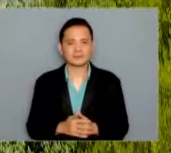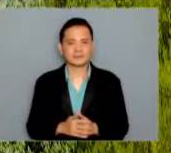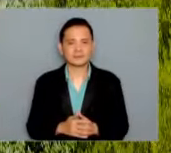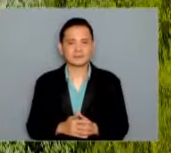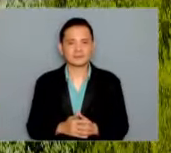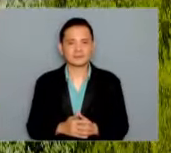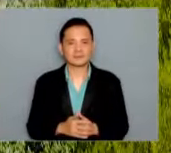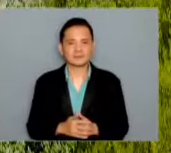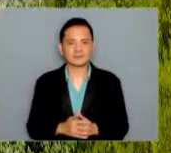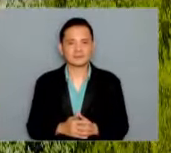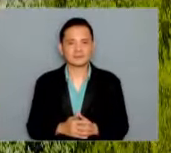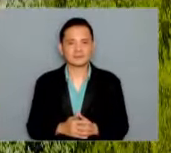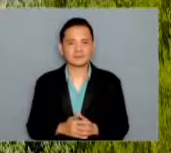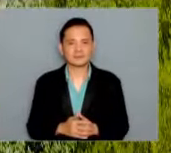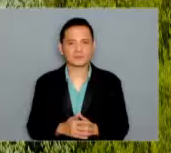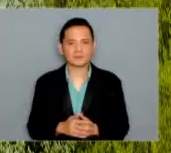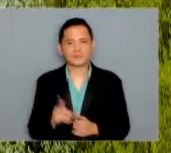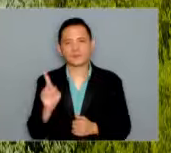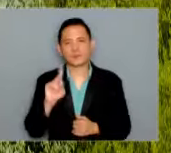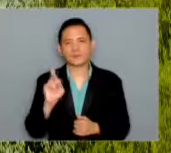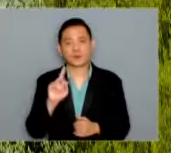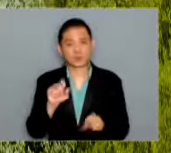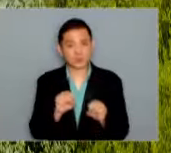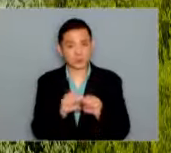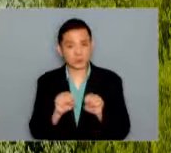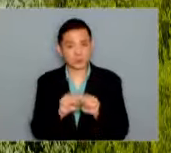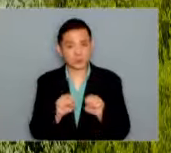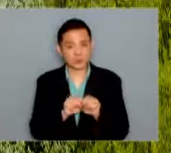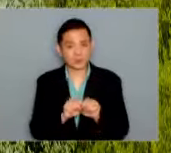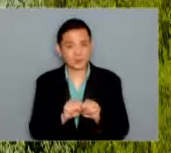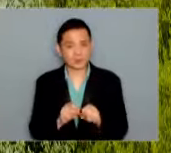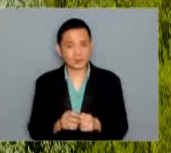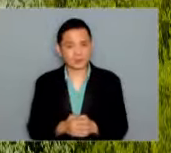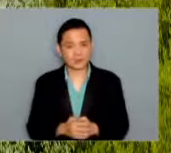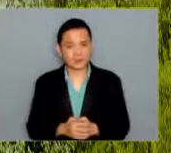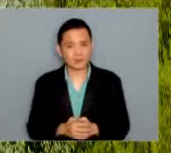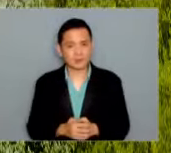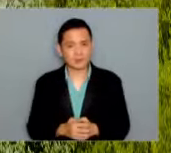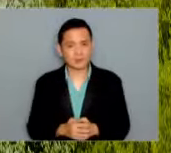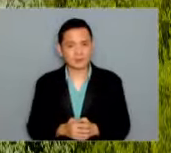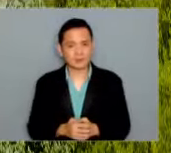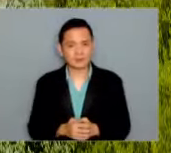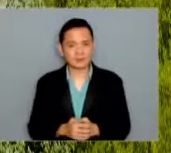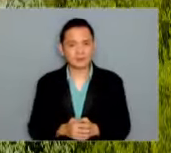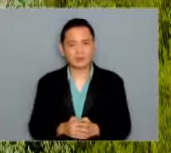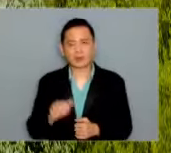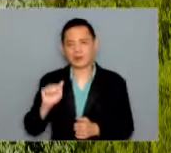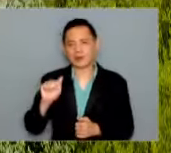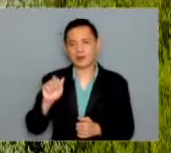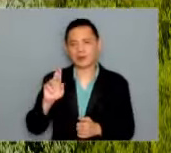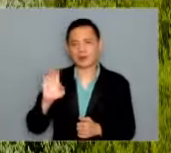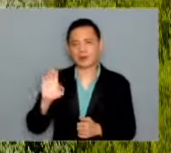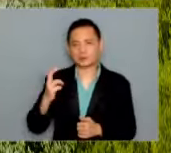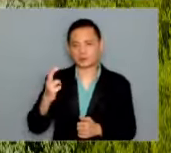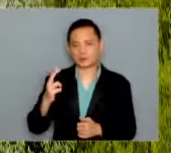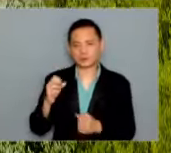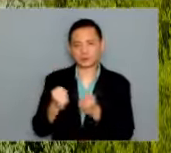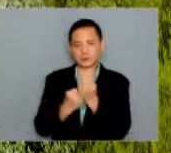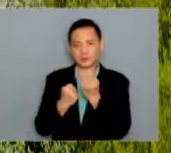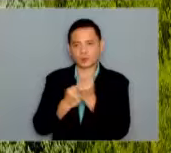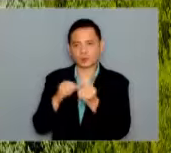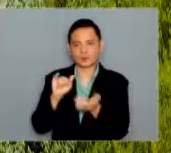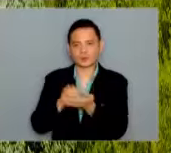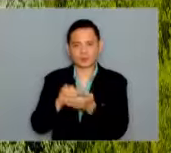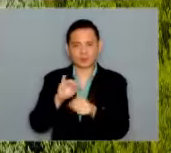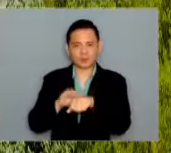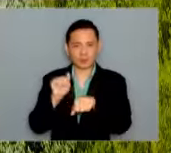So, pag ganyan, anong klaseng sapatos dapat? Pronated, non-pronated? Dapat yung mayroon siyang arch support. Oh, ngayon, support. Hindi na masyadong